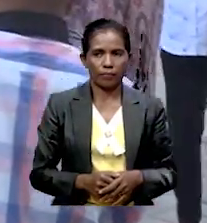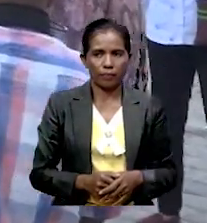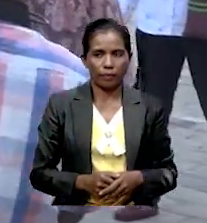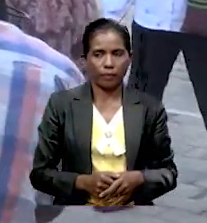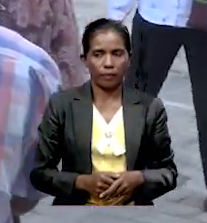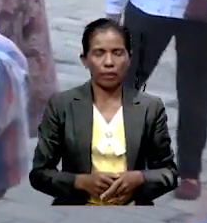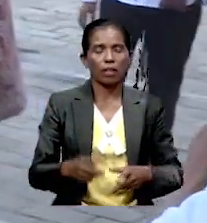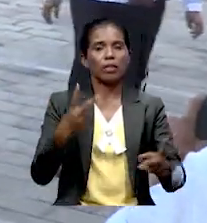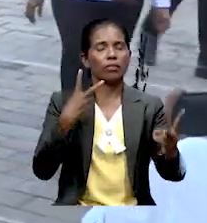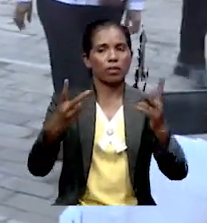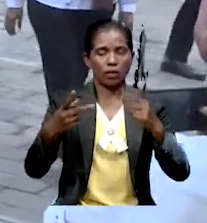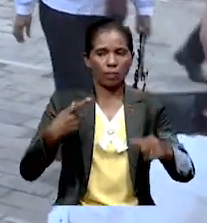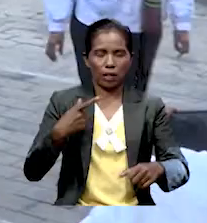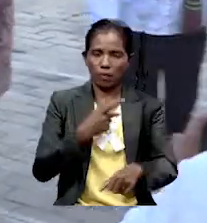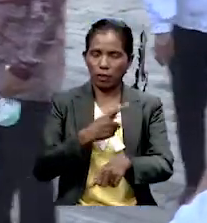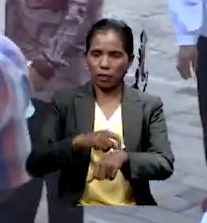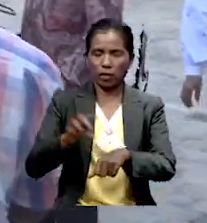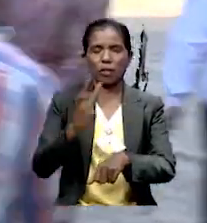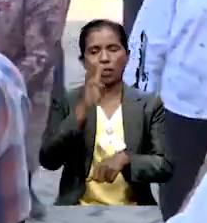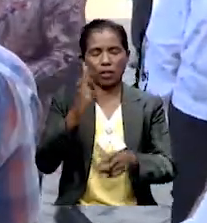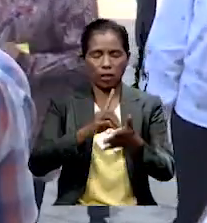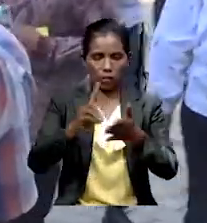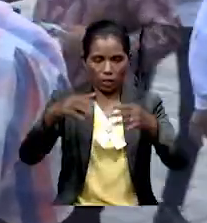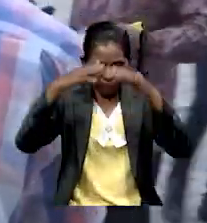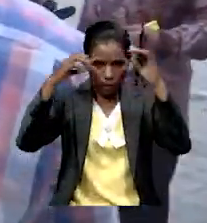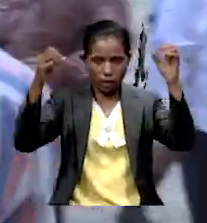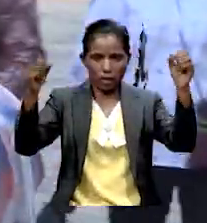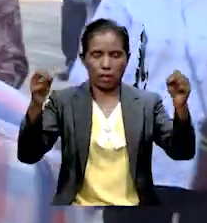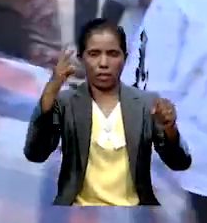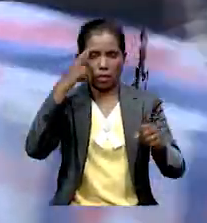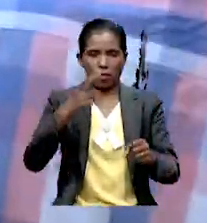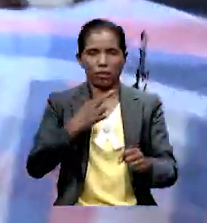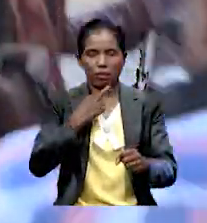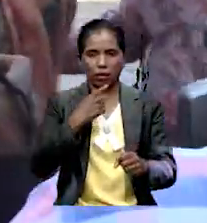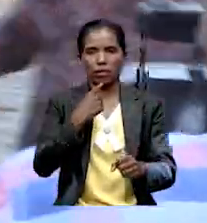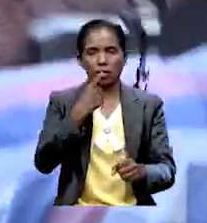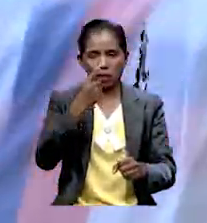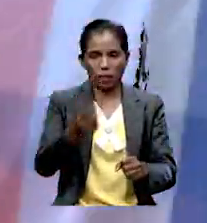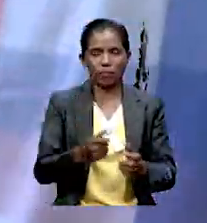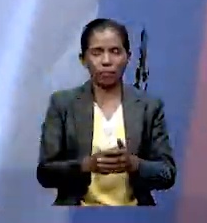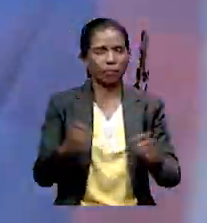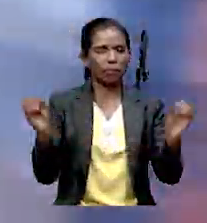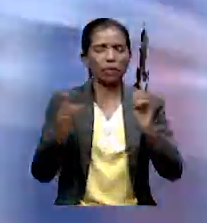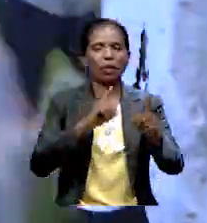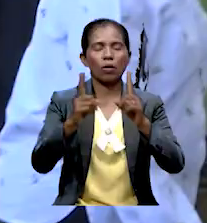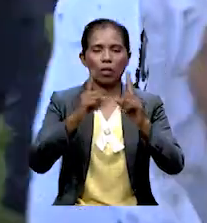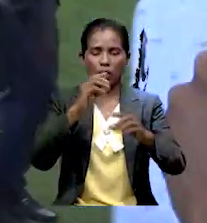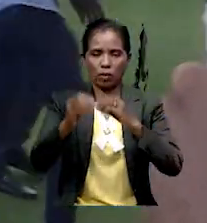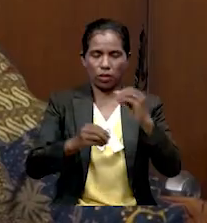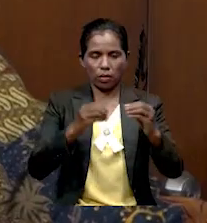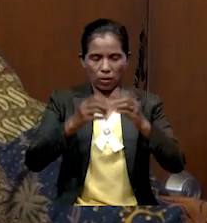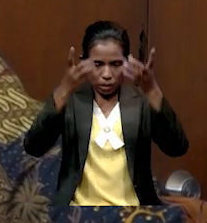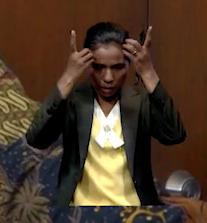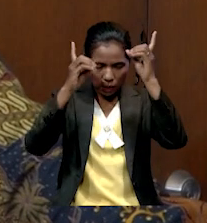Hafoin visita Parlamento Nasional iha kuarta semana ne, Presidente Republika Zizana Muzorta Hateten nia lakohi fo komentari kona ba